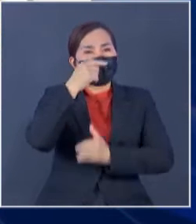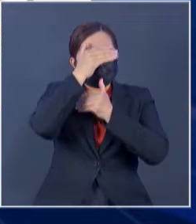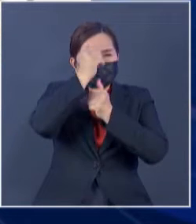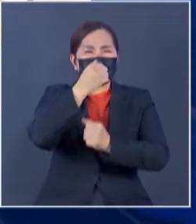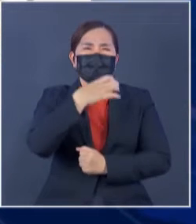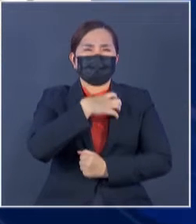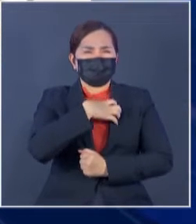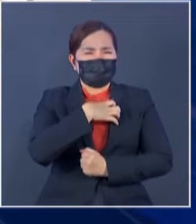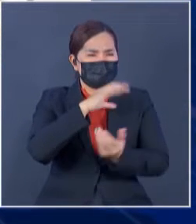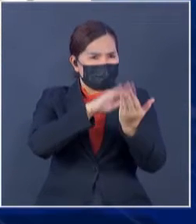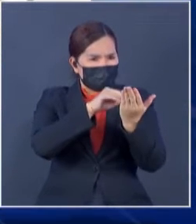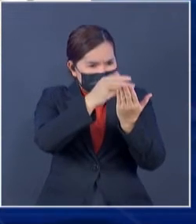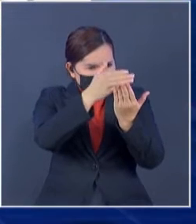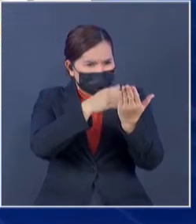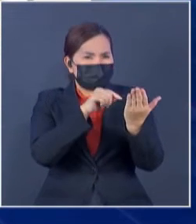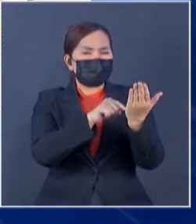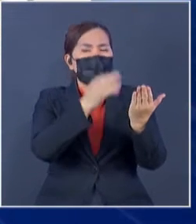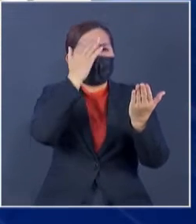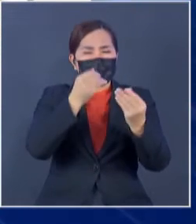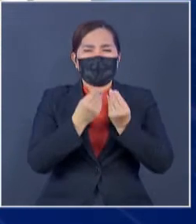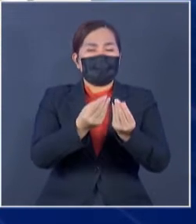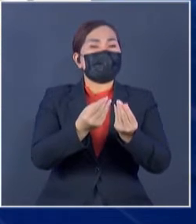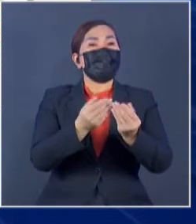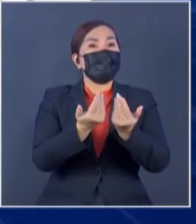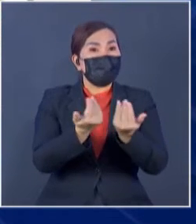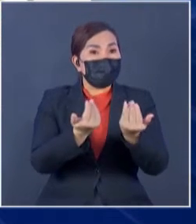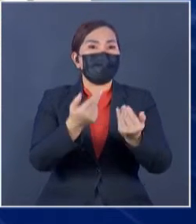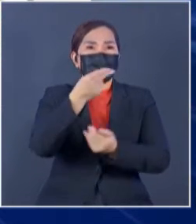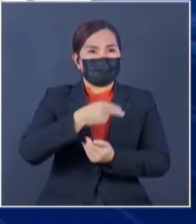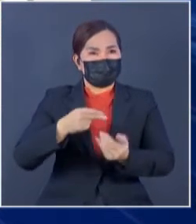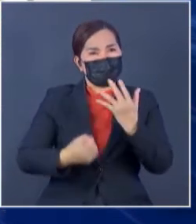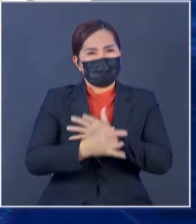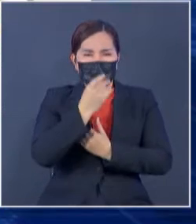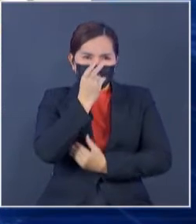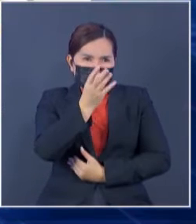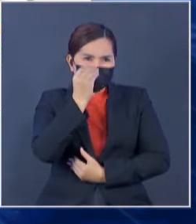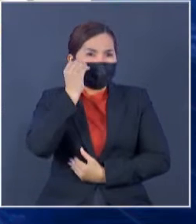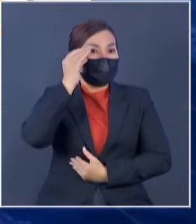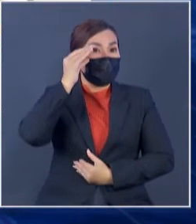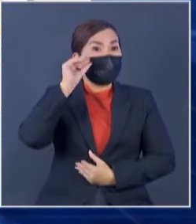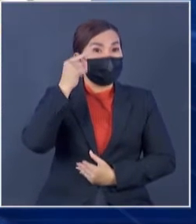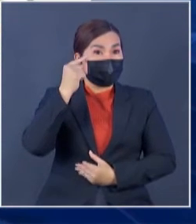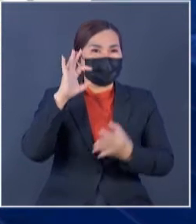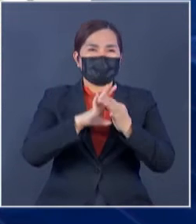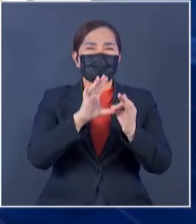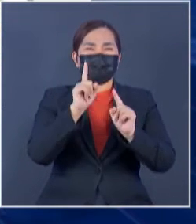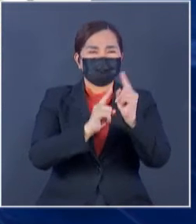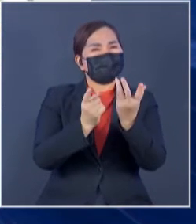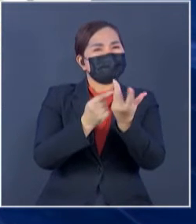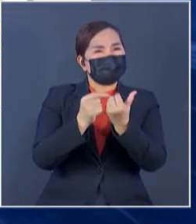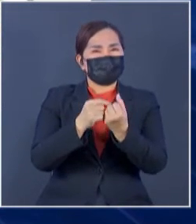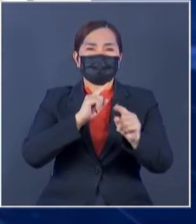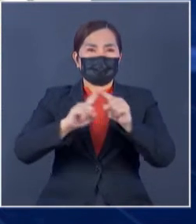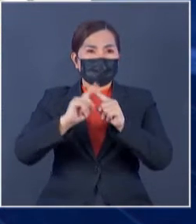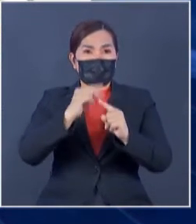จอยากจะได้ข้อมูลเหล่านี้เพื่อให้บุตรหลานของท่านได้ศึกษาเกี่ยวกับเรื่องราวของสถิตินี่เป็นความรู้มากทีเดียวนะครับก็สามารถเข้า